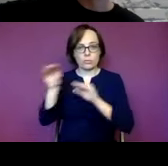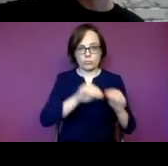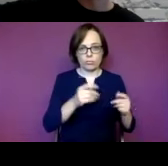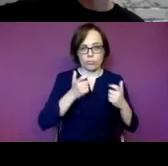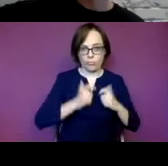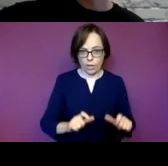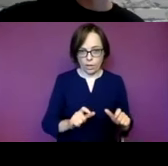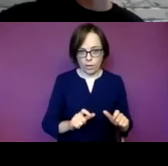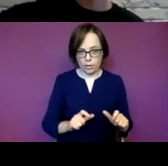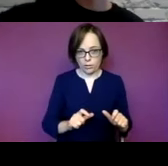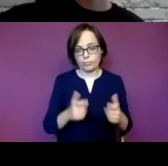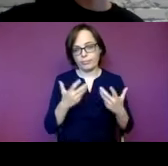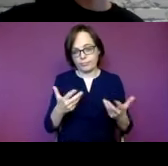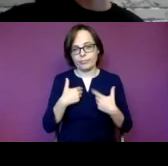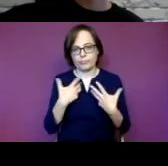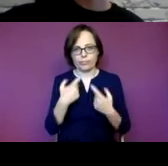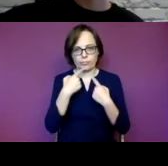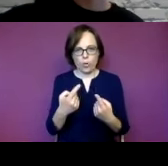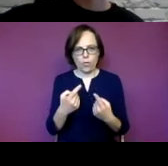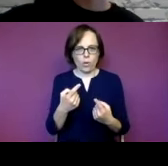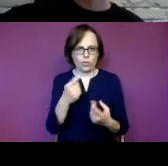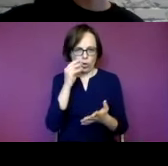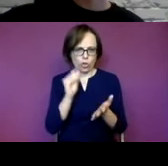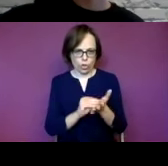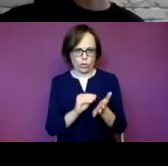wsi. Mogę znowu podzielić się doświadczeniem bardziej